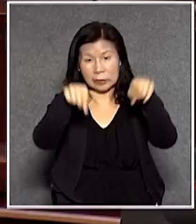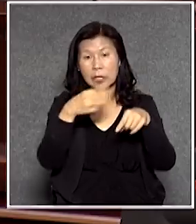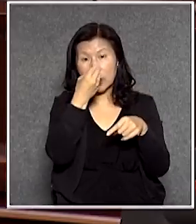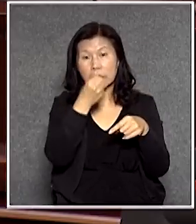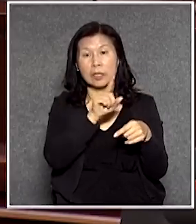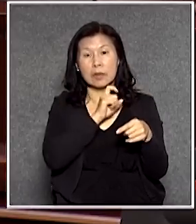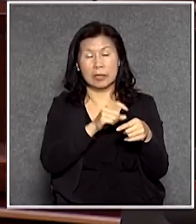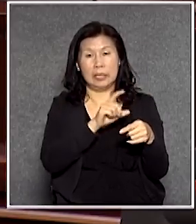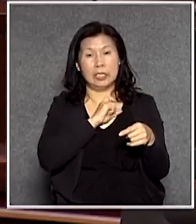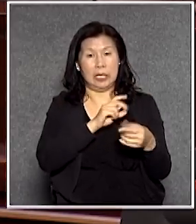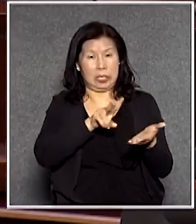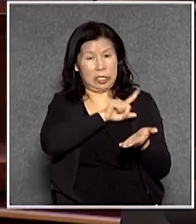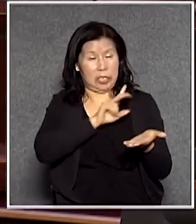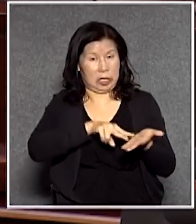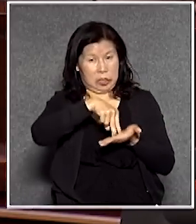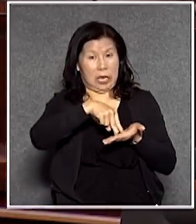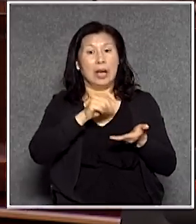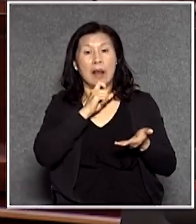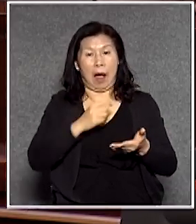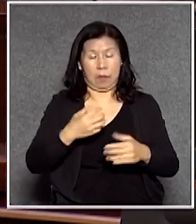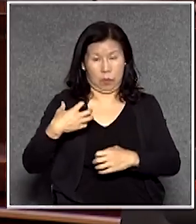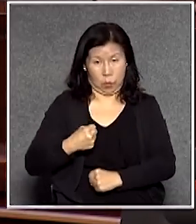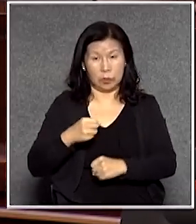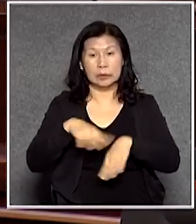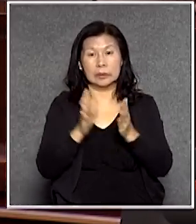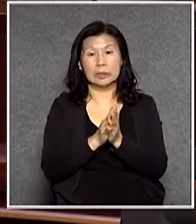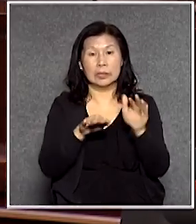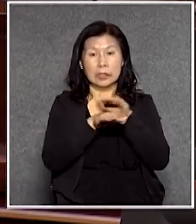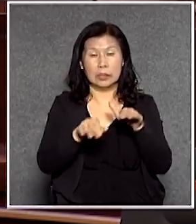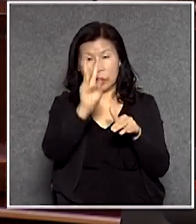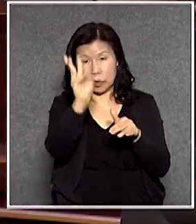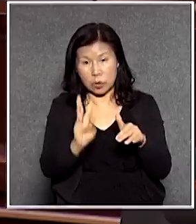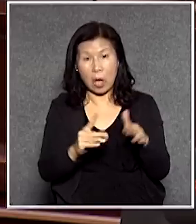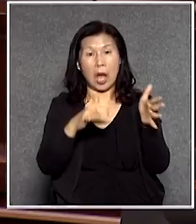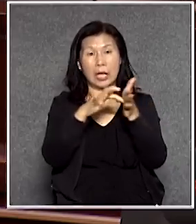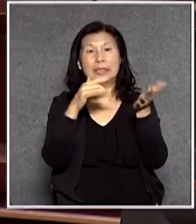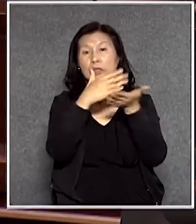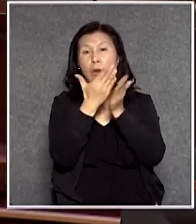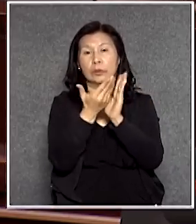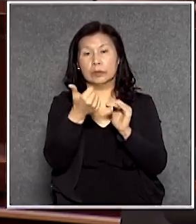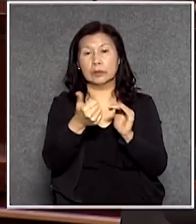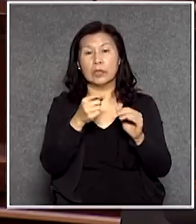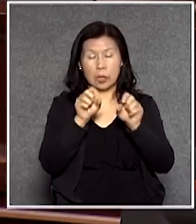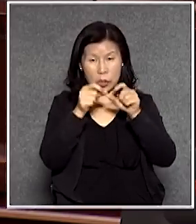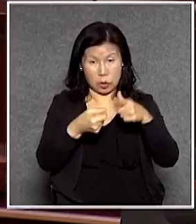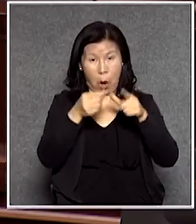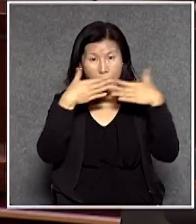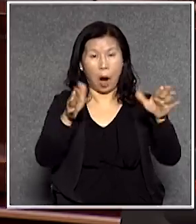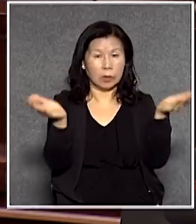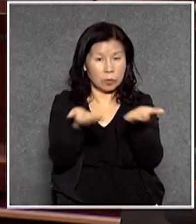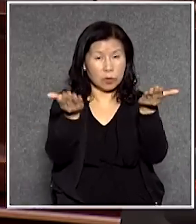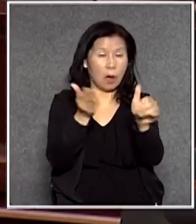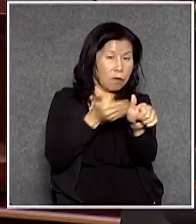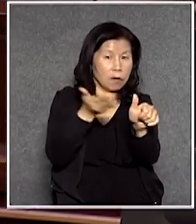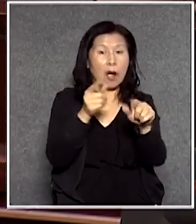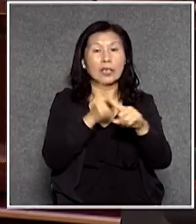建军的可能性，香港如何维持水资源和供电等的问题，公开鼓吹港独。而